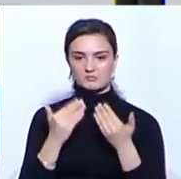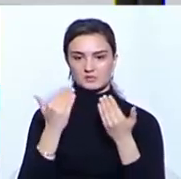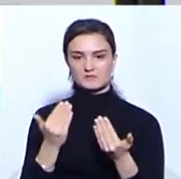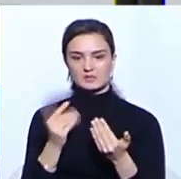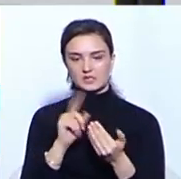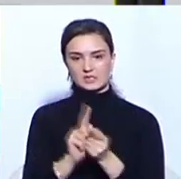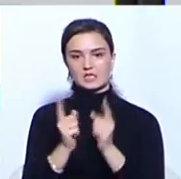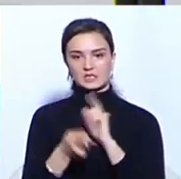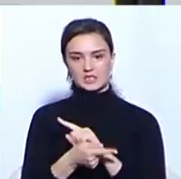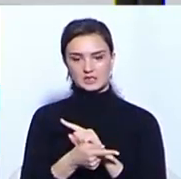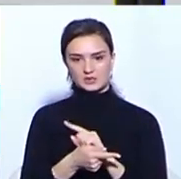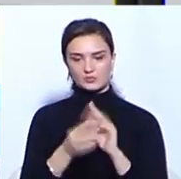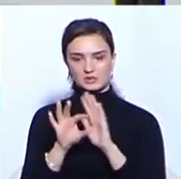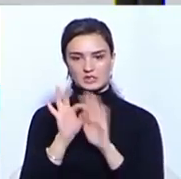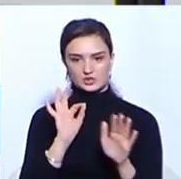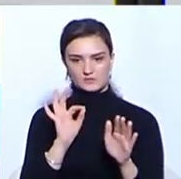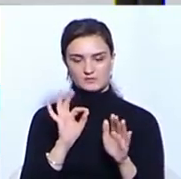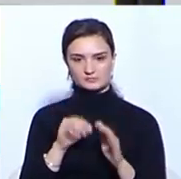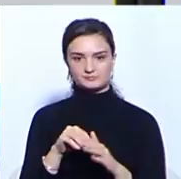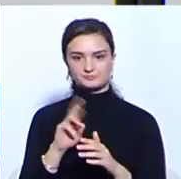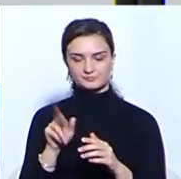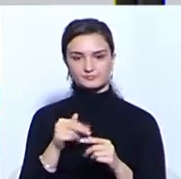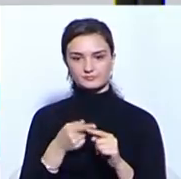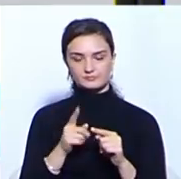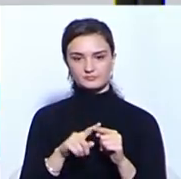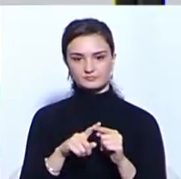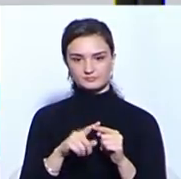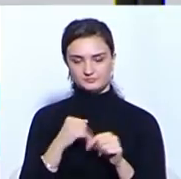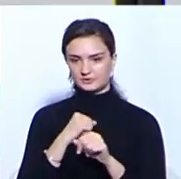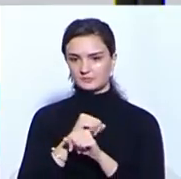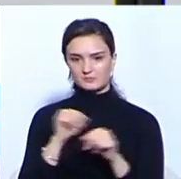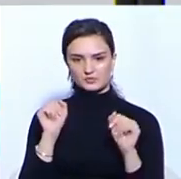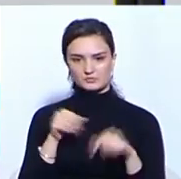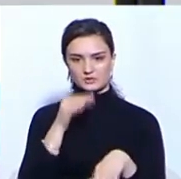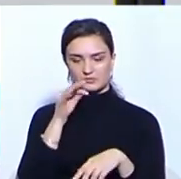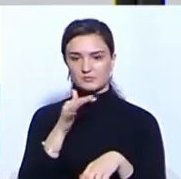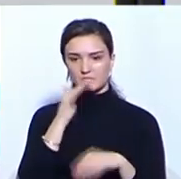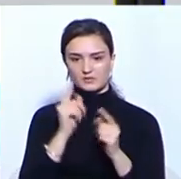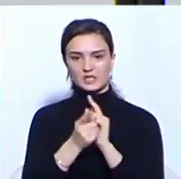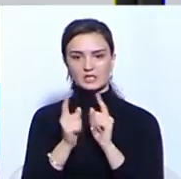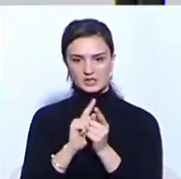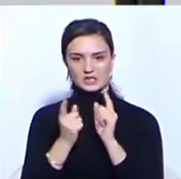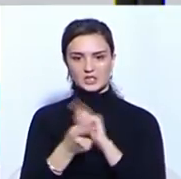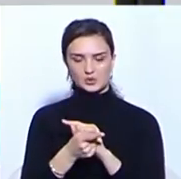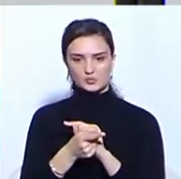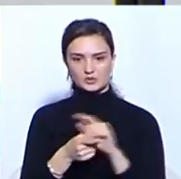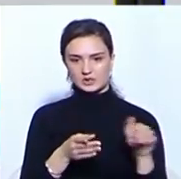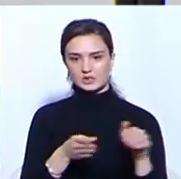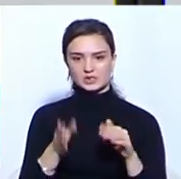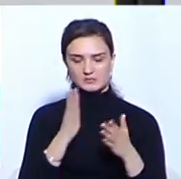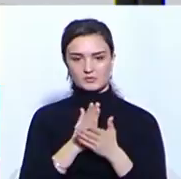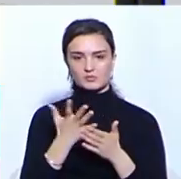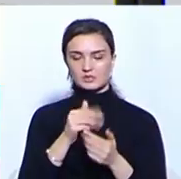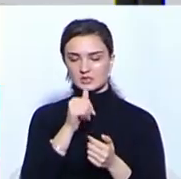რაღაც ალტერნატიული გზის არჩევა. და მე შემიძლია თამად გითხრათ, რომ ბევრი ალტერნატიული ვარიანტები არსებობს, რომლების